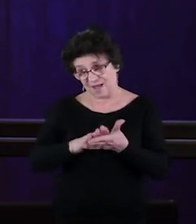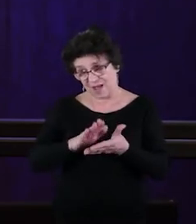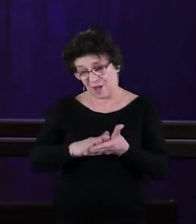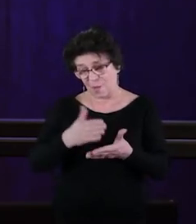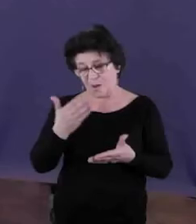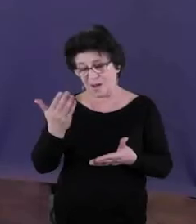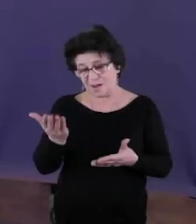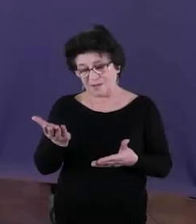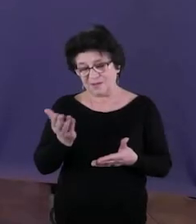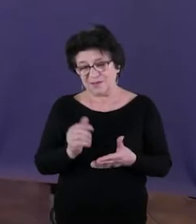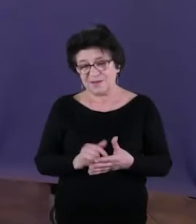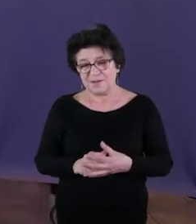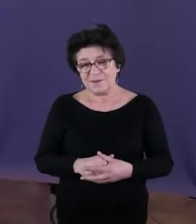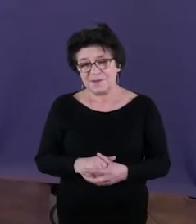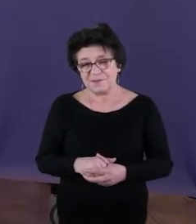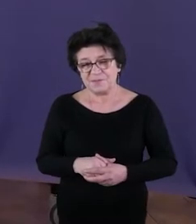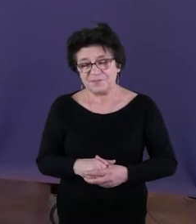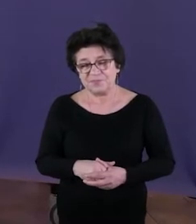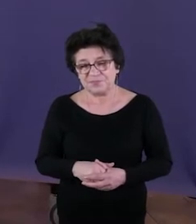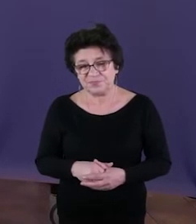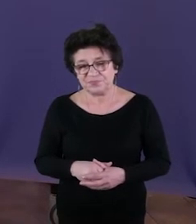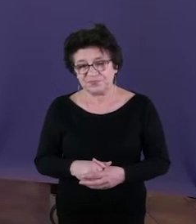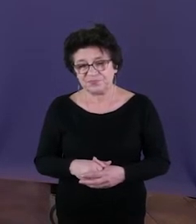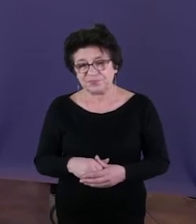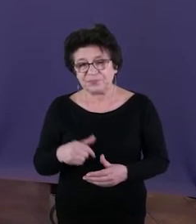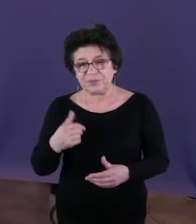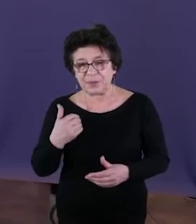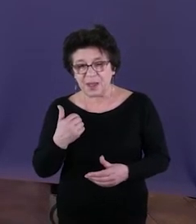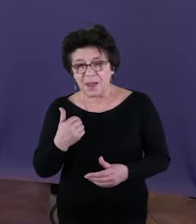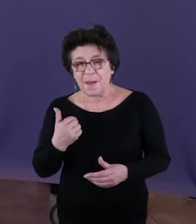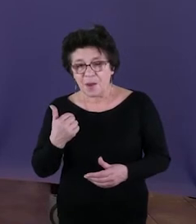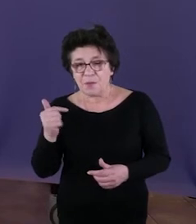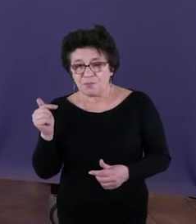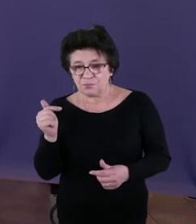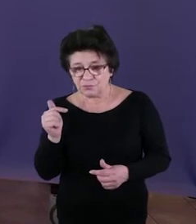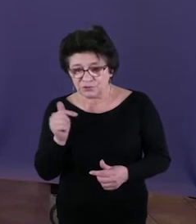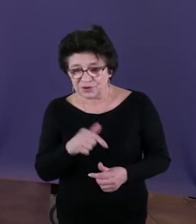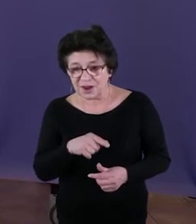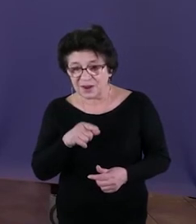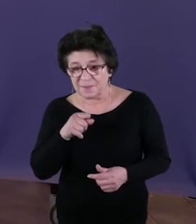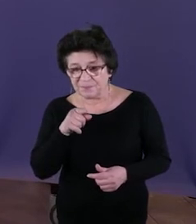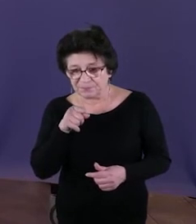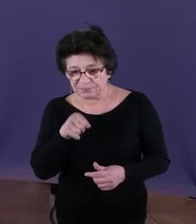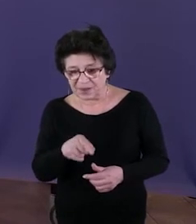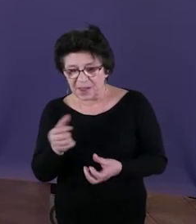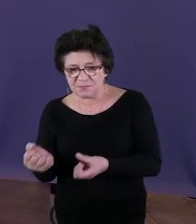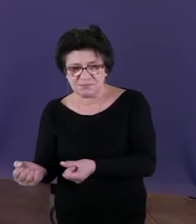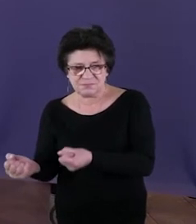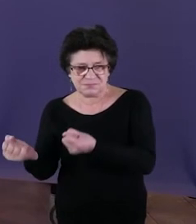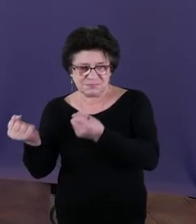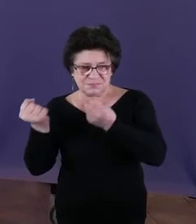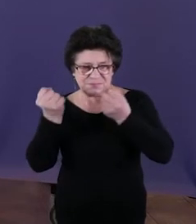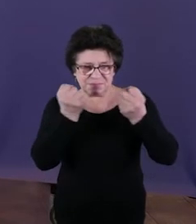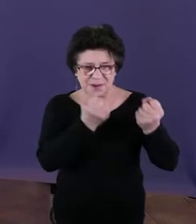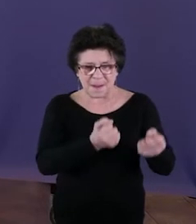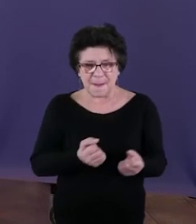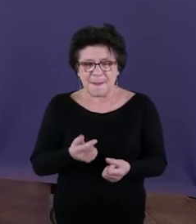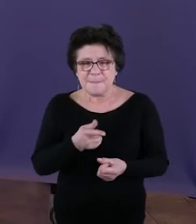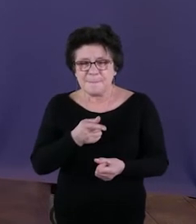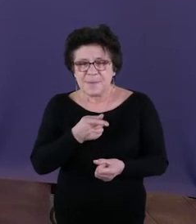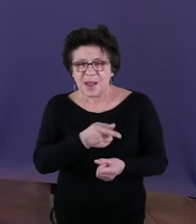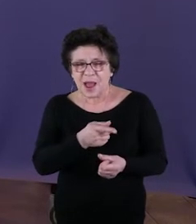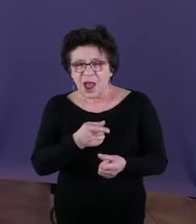ten obraz więźli i tym którzy ten obraz przeszukiwali i tym którzy musieli z tej biblioteki przewieźć go przez cały